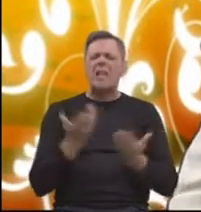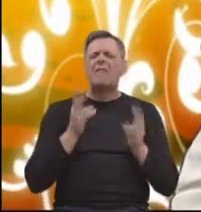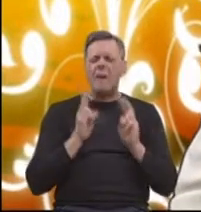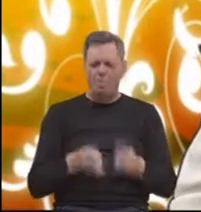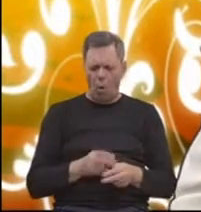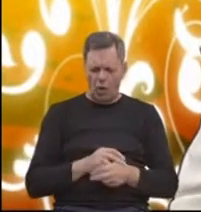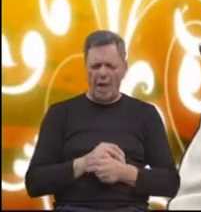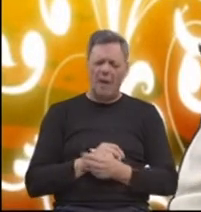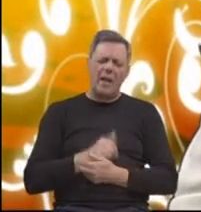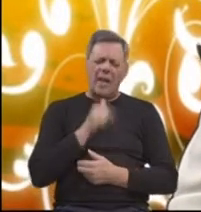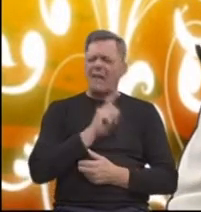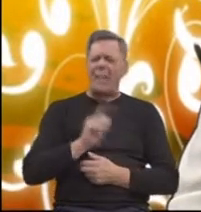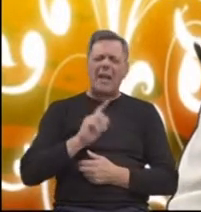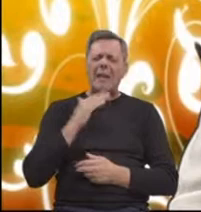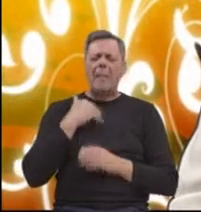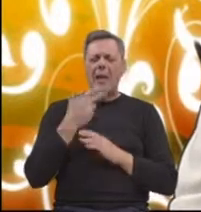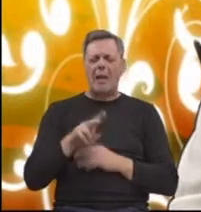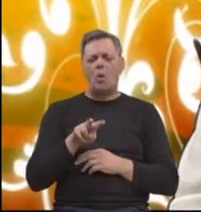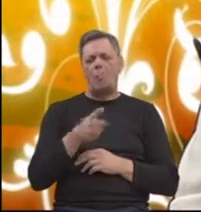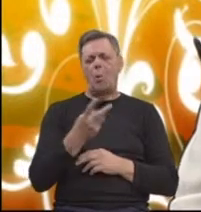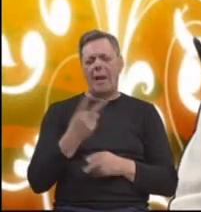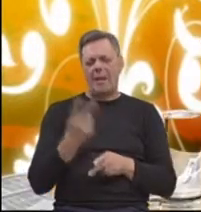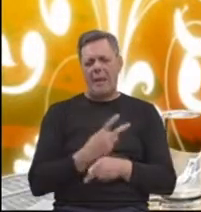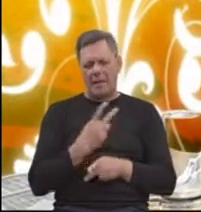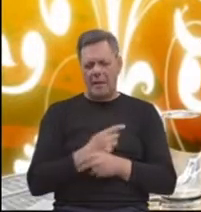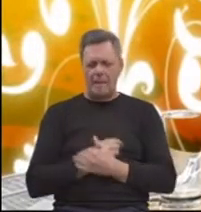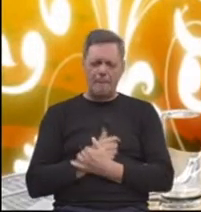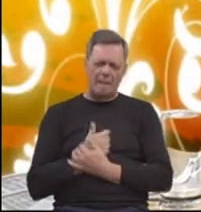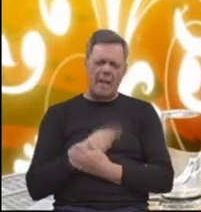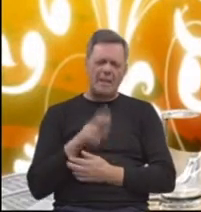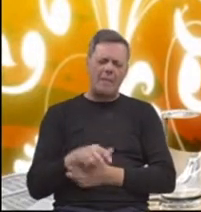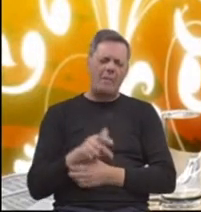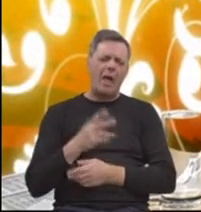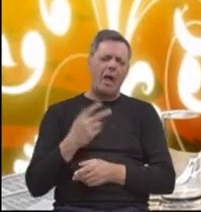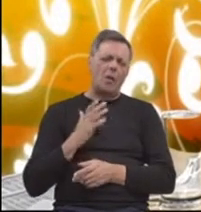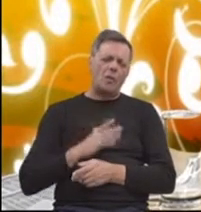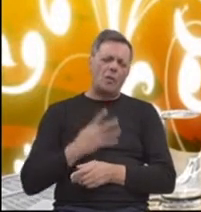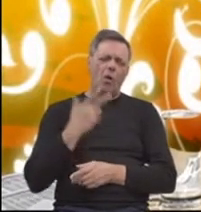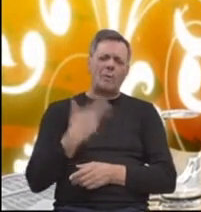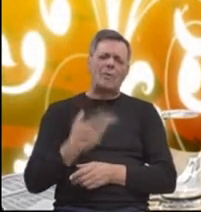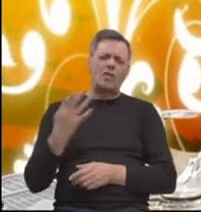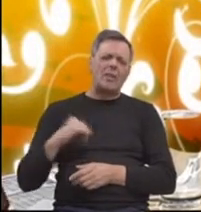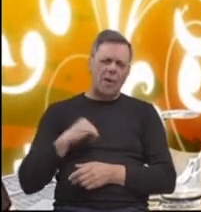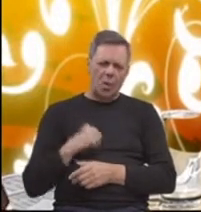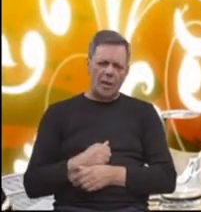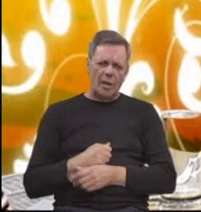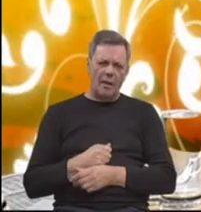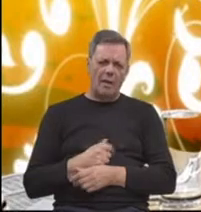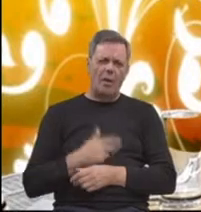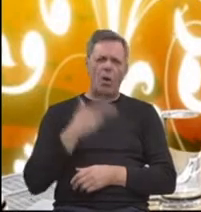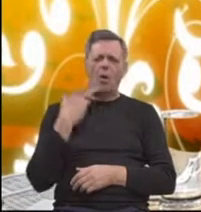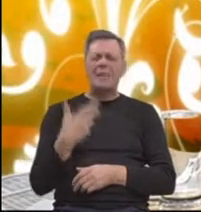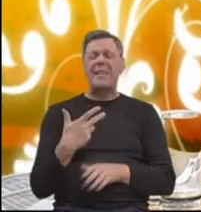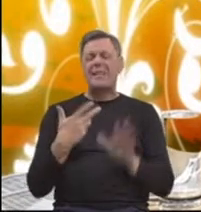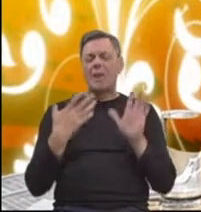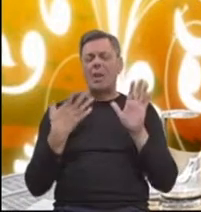datom trenutku i da nikad nije kasno promijeniti navike. Nikada. Ja sam imala jednog gospodina od 84 godine kad je došao na kamp na Sljemenu.